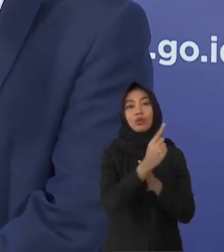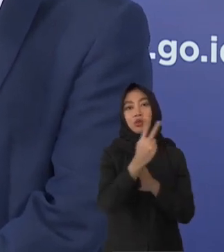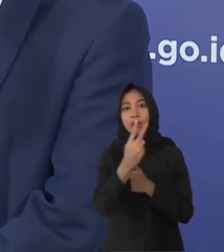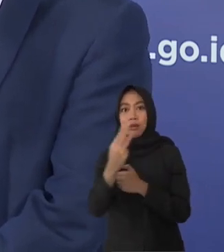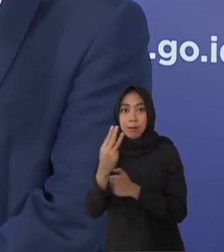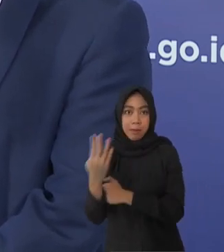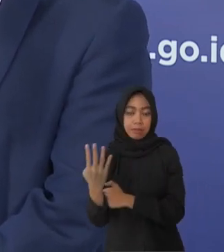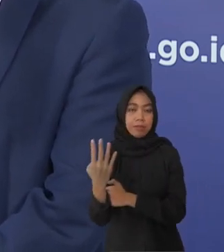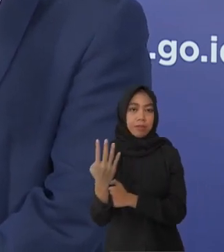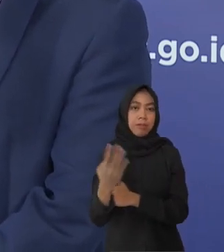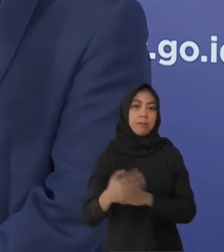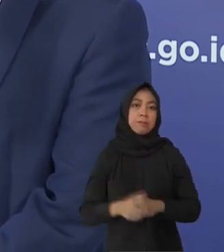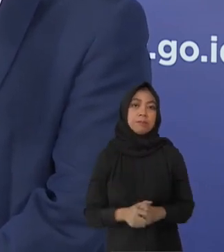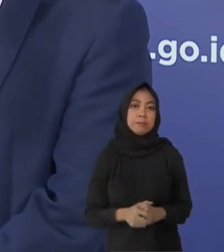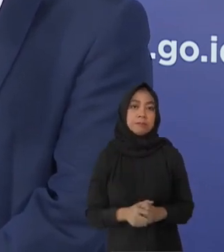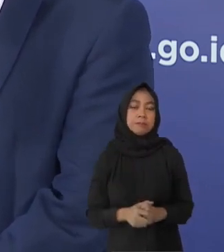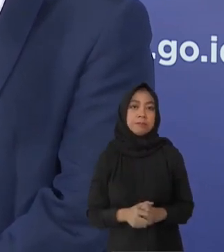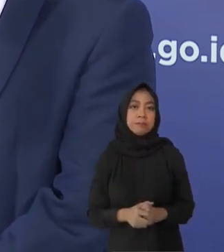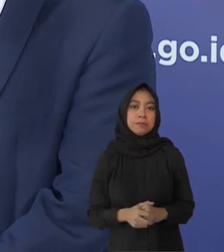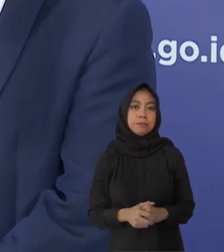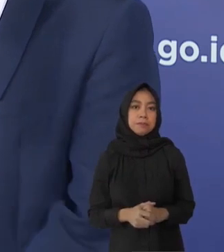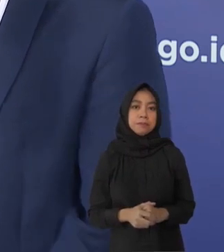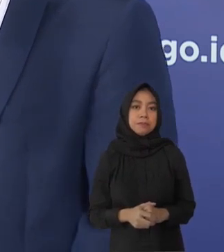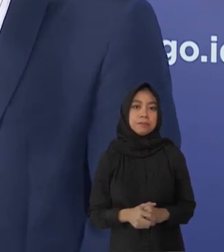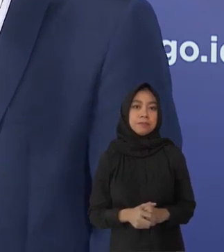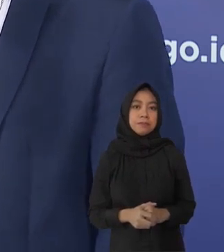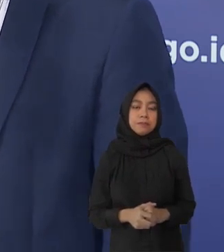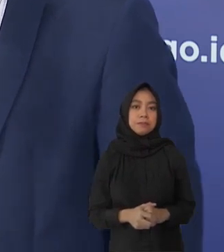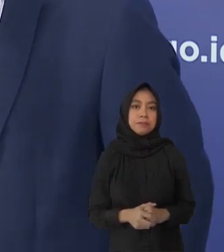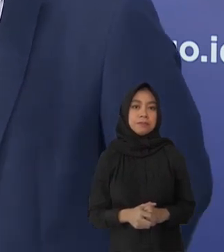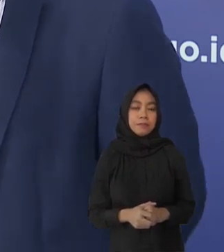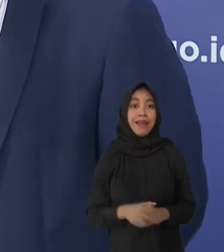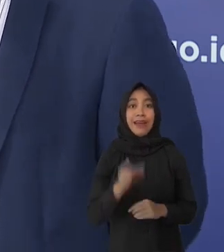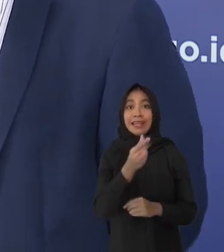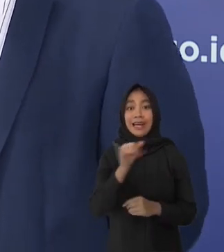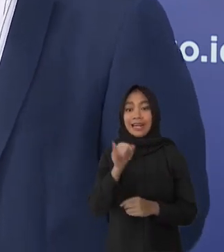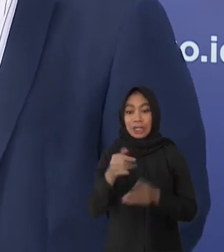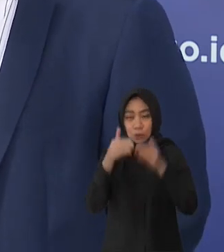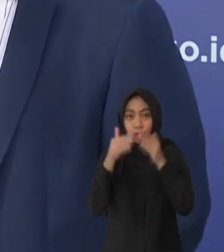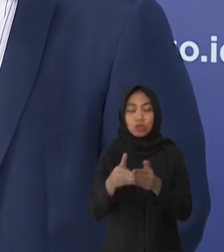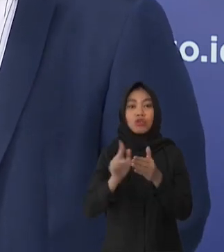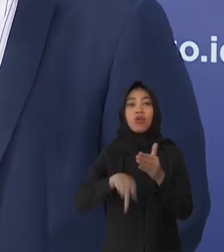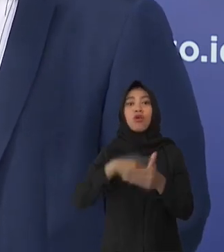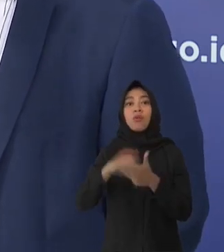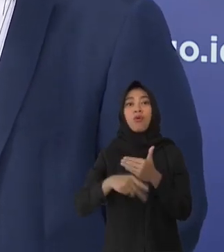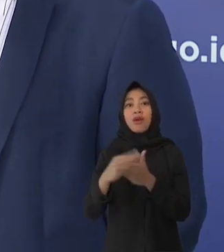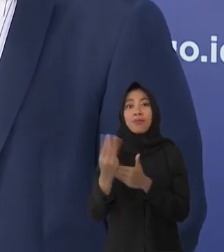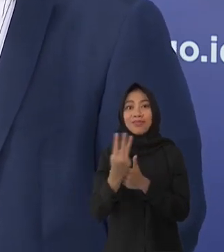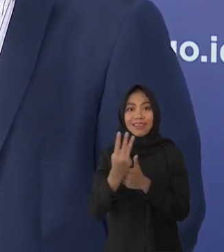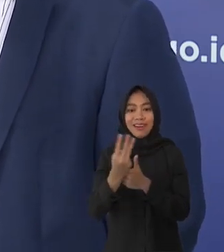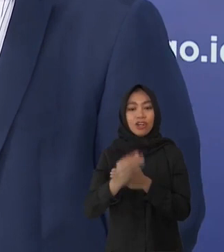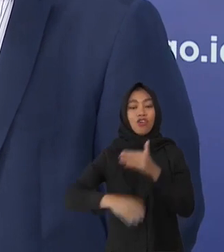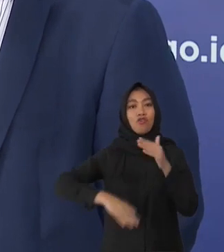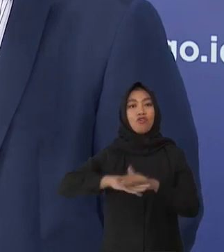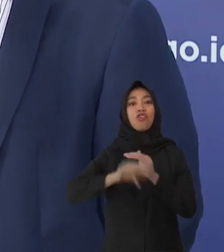dan 4. Sedangkan khusus untuk programa 3 yang mengudara sepanjang 24